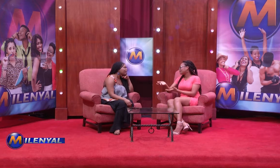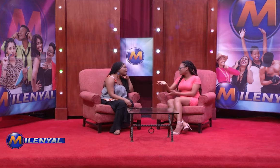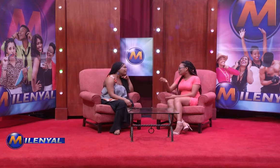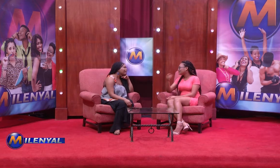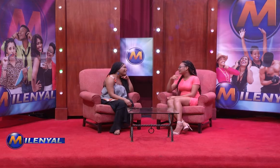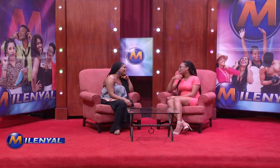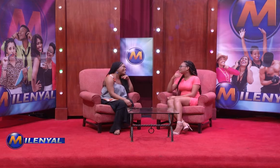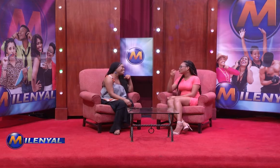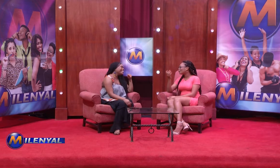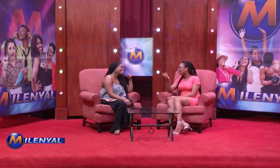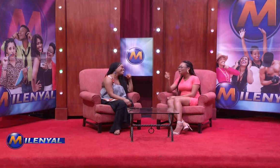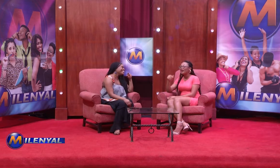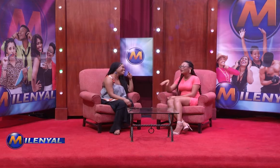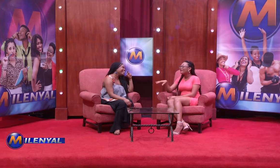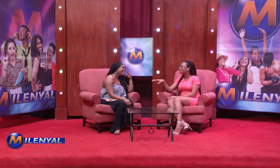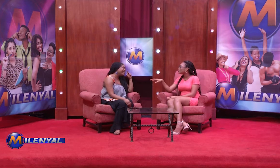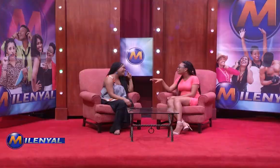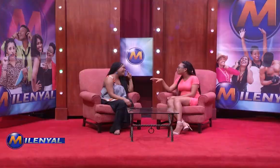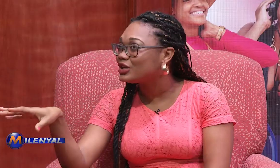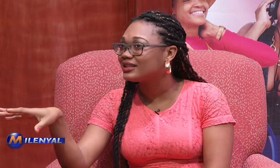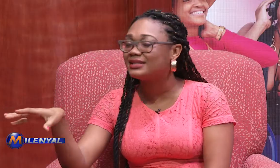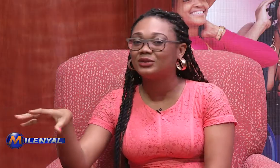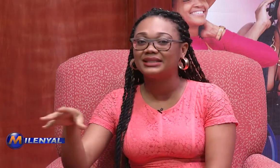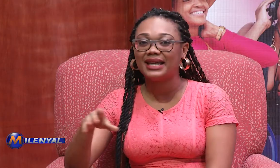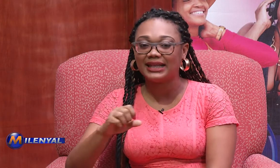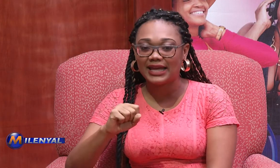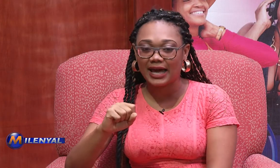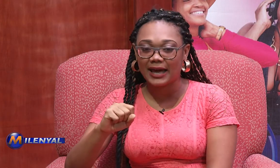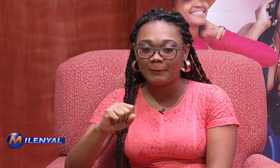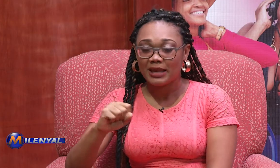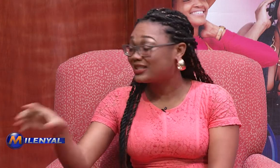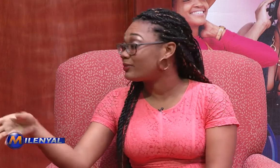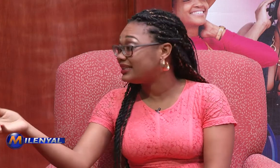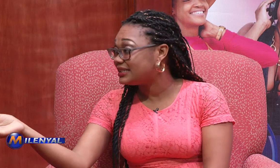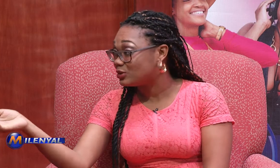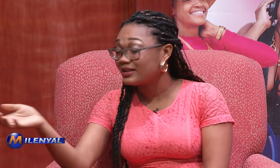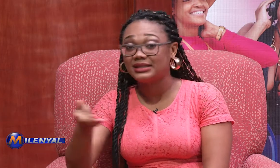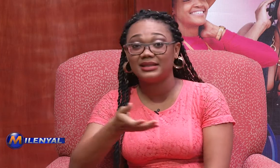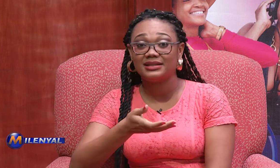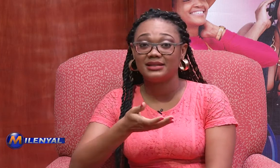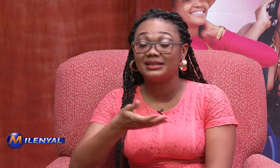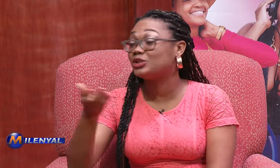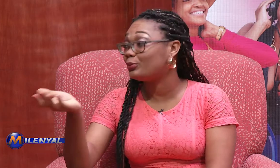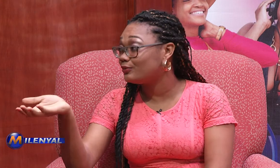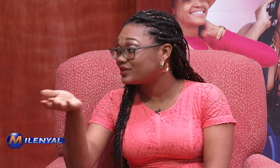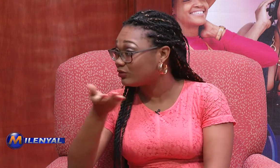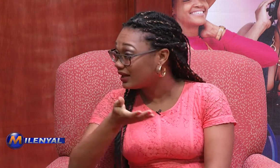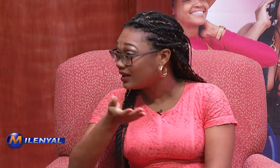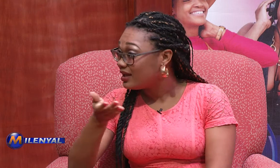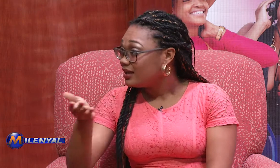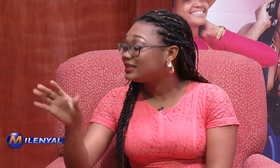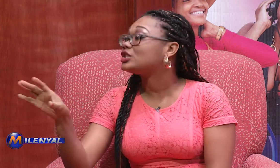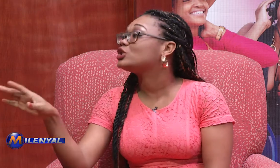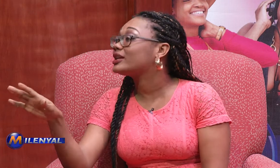mais la pression était un petit peu trop forte. Tu vois, on avait fait seulement une seule sortie, on était allé à. Cette compagnie n'existe pas, n'existe plus, c'est